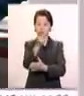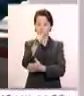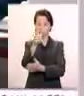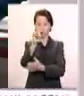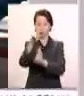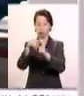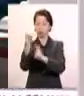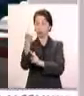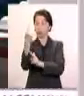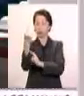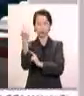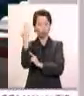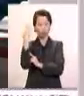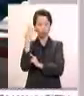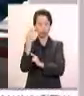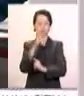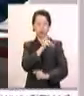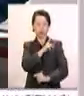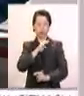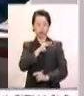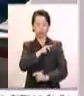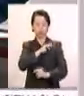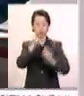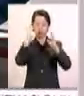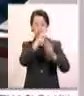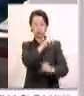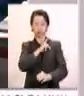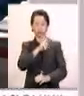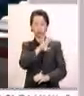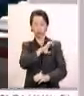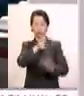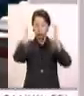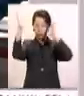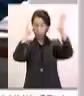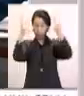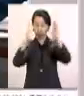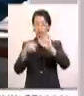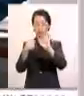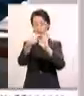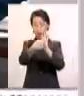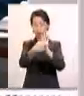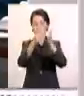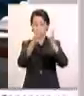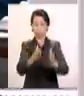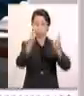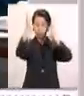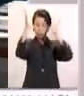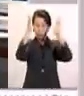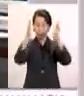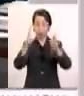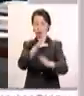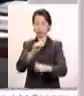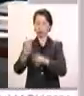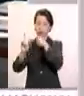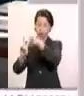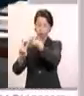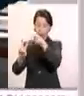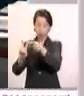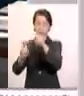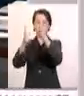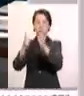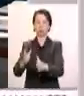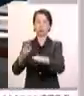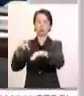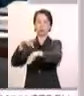28 November lalu. Jelas Ketua Polis Negara Tan Sri Muhammad Fuzi Harun, 5 daripadanya warga tempatan, manakala 2 lagi